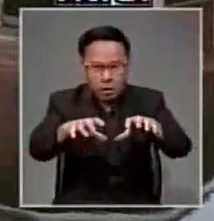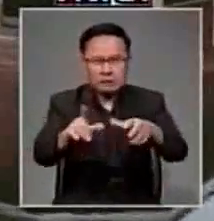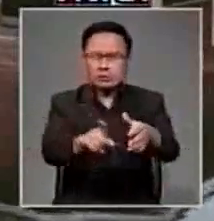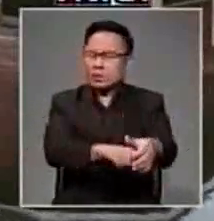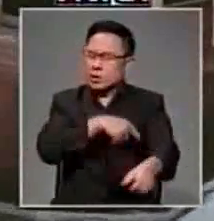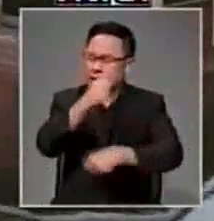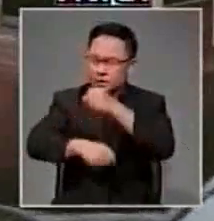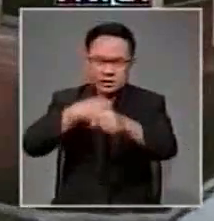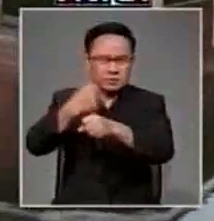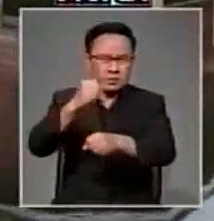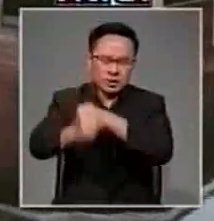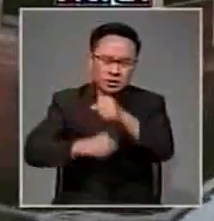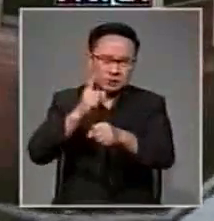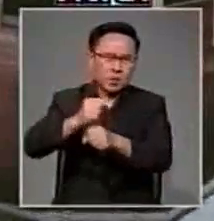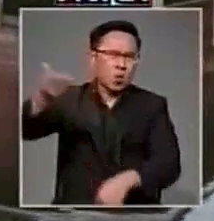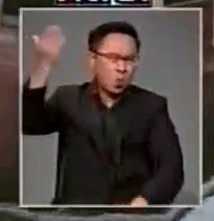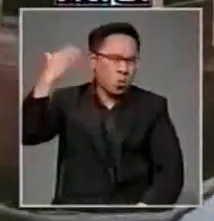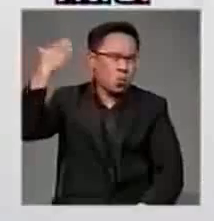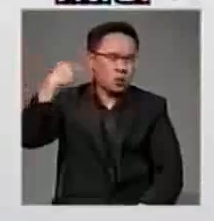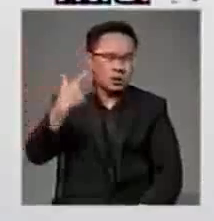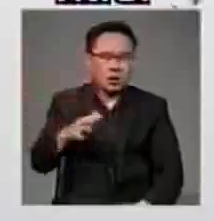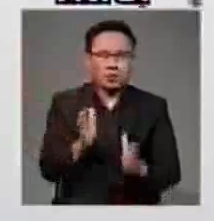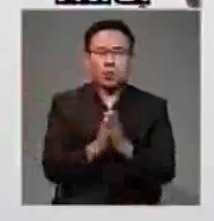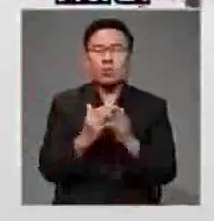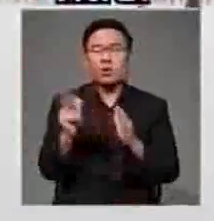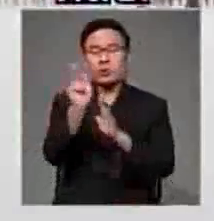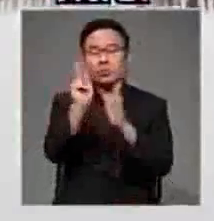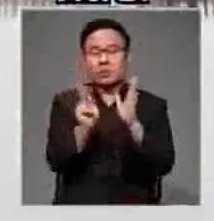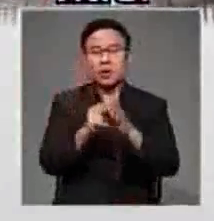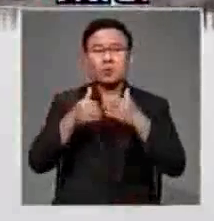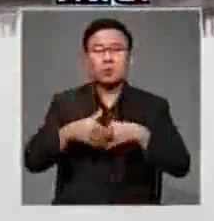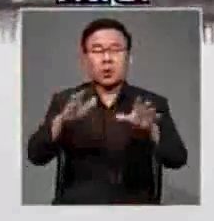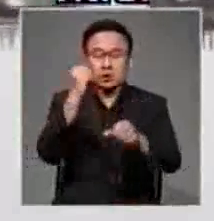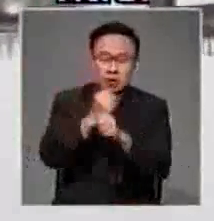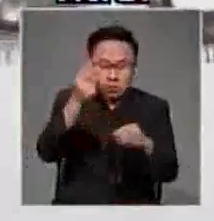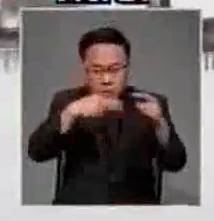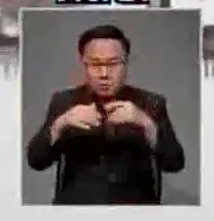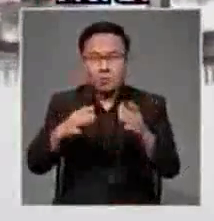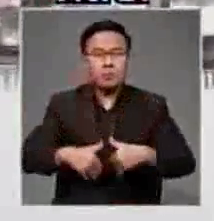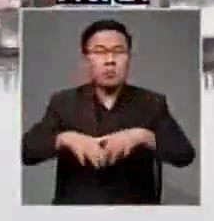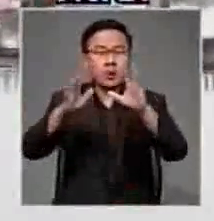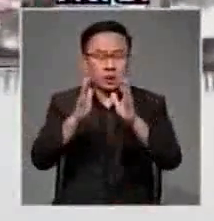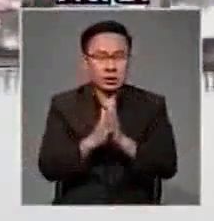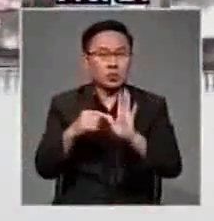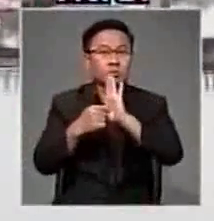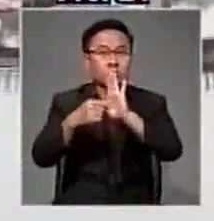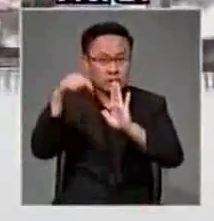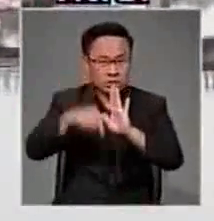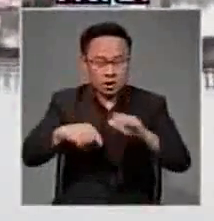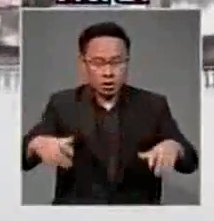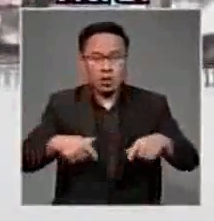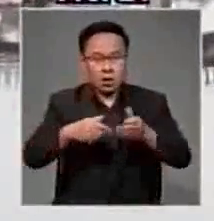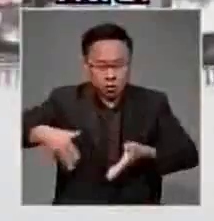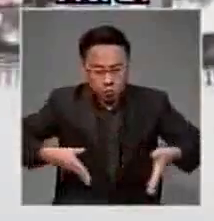เป็นถ้าลุกกรณีลุกล้ำนี่เป็นปัญหาดั้งเดิมมาเป็นหลายสิบปีนะครับเป็นการผมคิดว่าเขาคงจะปล่อยปละละเลยที่ไม่ได้เข้มงวดในกฎหม